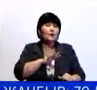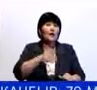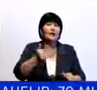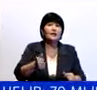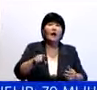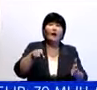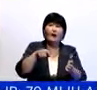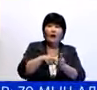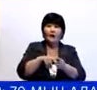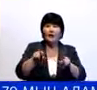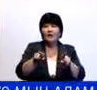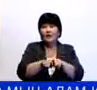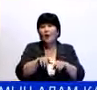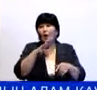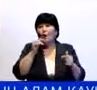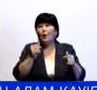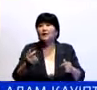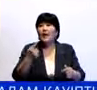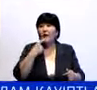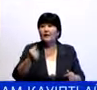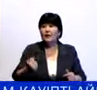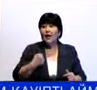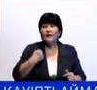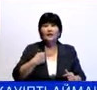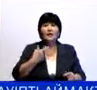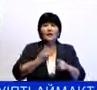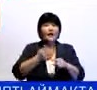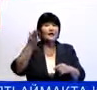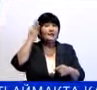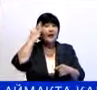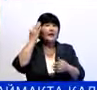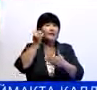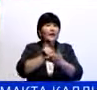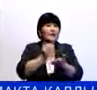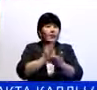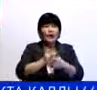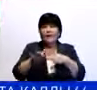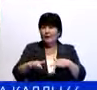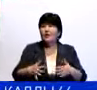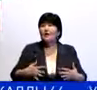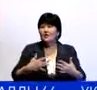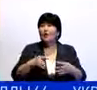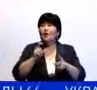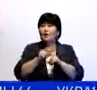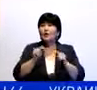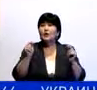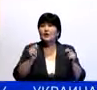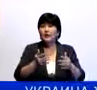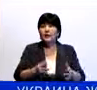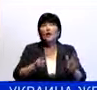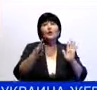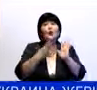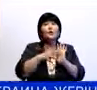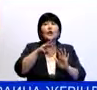жолындағы қалалардың шайқас күндерінің уақыты қызыл әскер қатарындағы жауынгердің санасында сайрап тұр. Қимылы ширақ, сөзі нық. 9 май